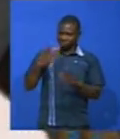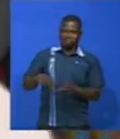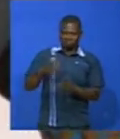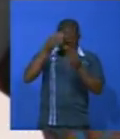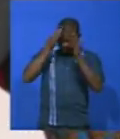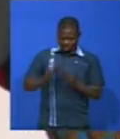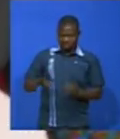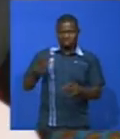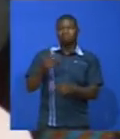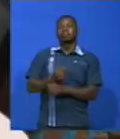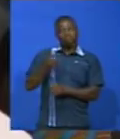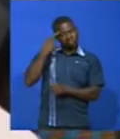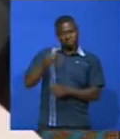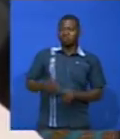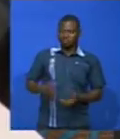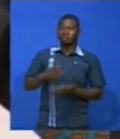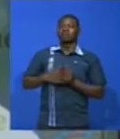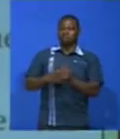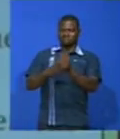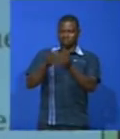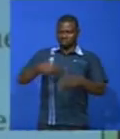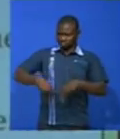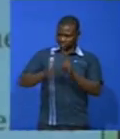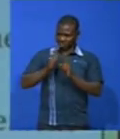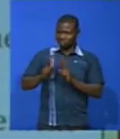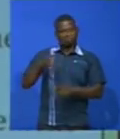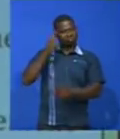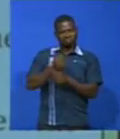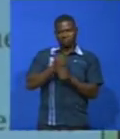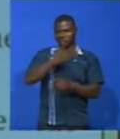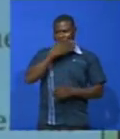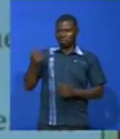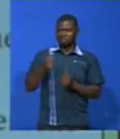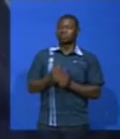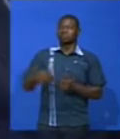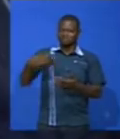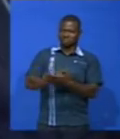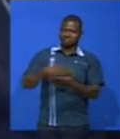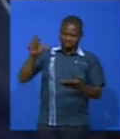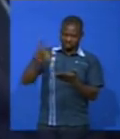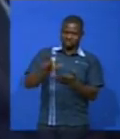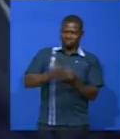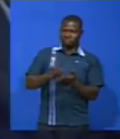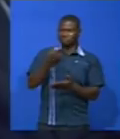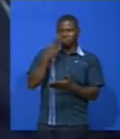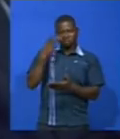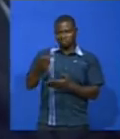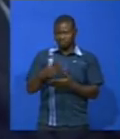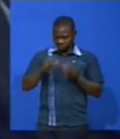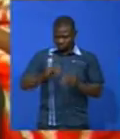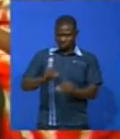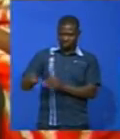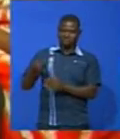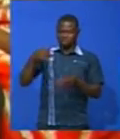leurs capacités, pour leur permettre donc d'être beaucoup plus efficaces. Ces nouveaux textes portent sur l'organisation interne des acteurs, l'accompagnement pour